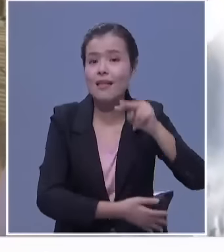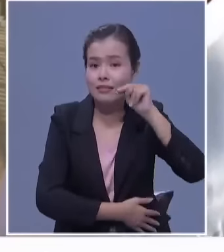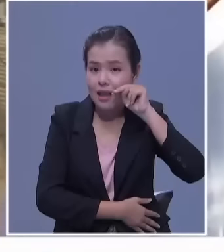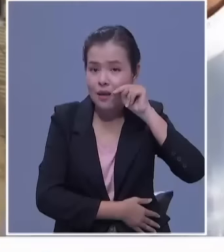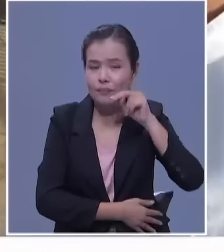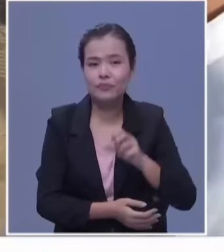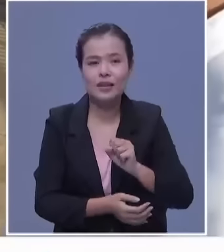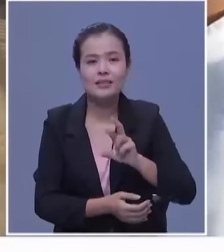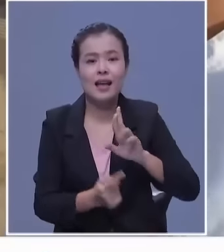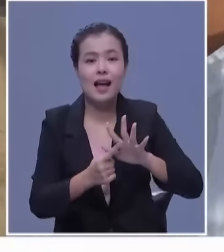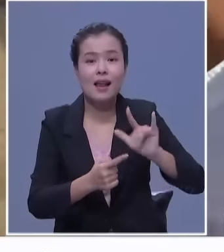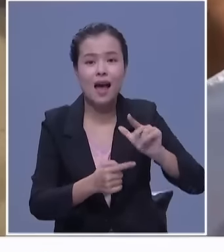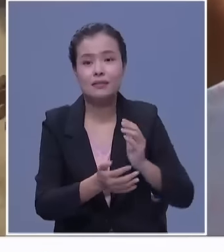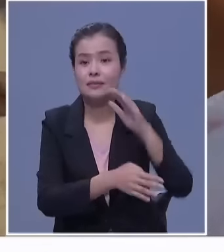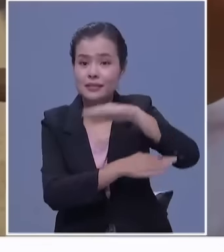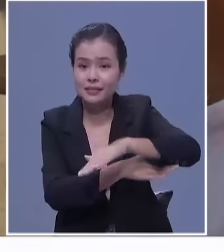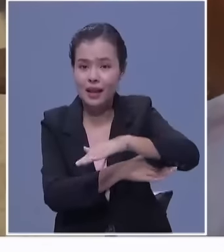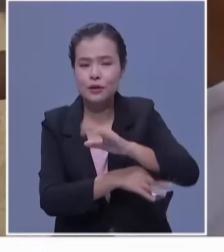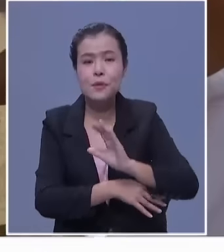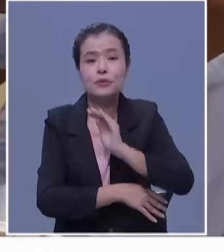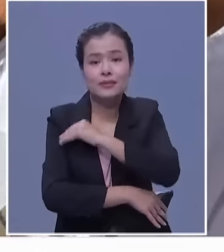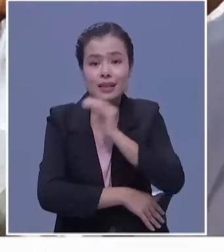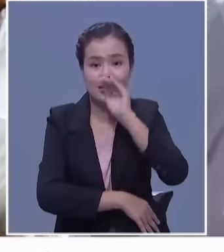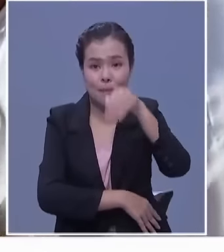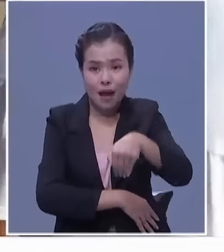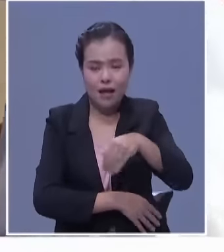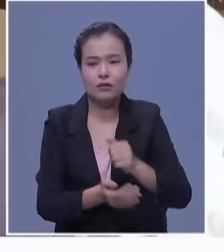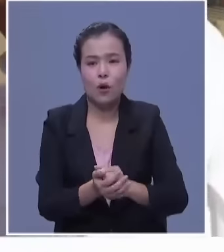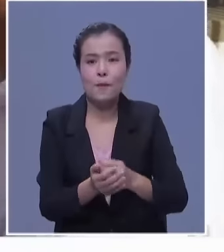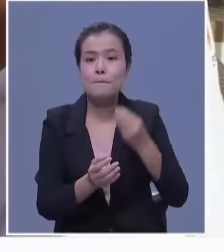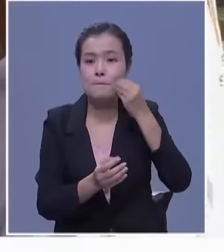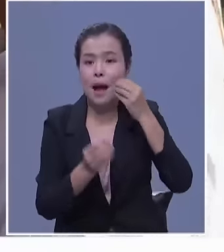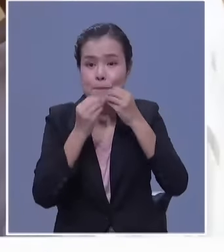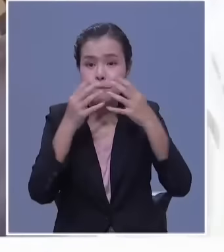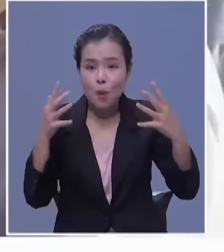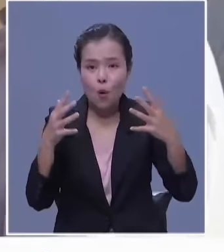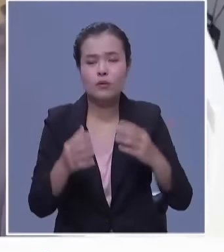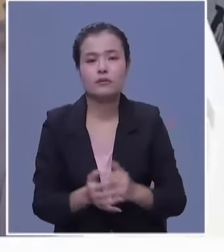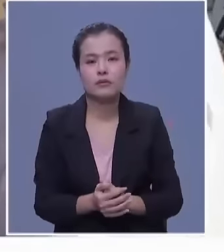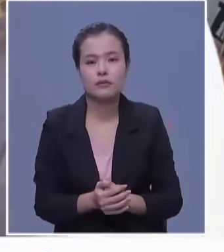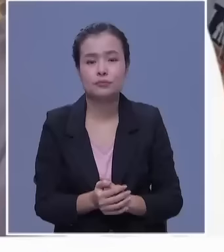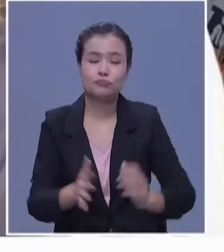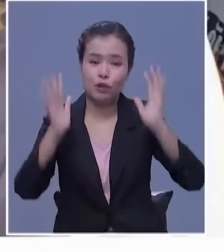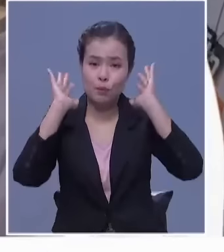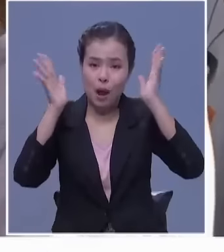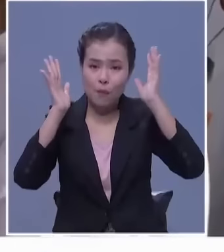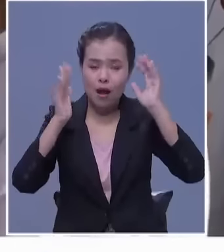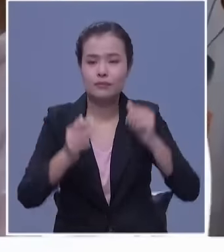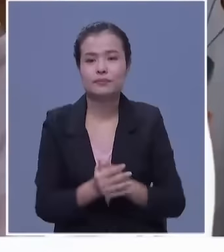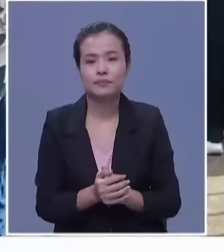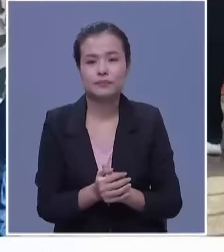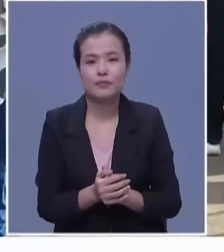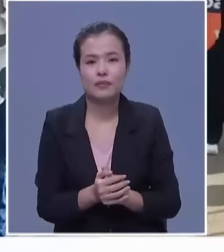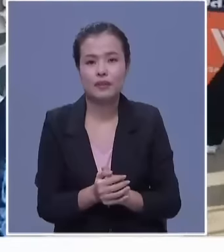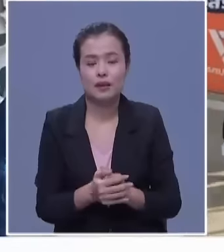สรานยามเย็นที่เขตเทศบาลเมืองบ้านโป่งที่อำเภอบ้านโป่งค่ะก่อนจะมีเวทีปราศัยใหญ่มี 3